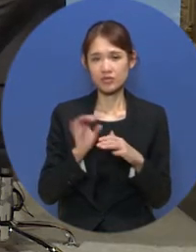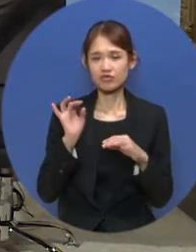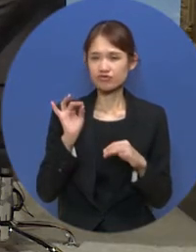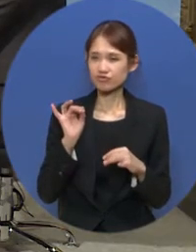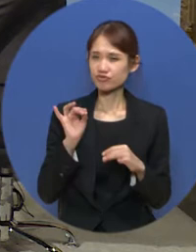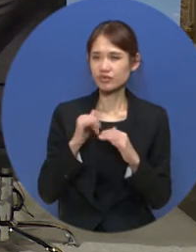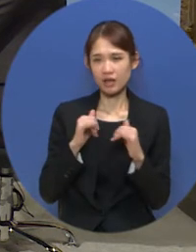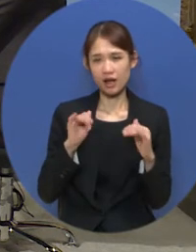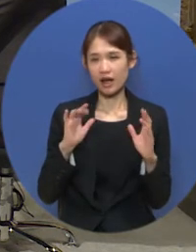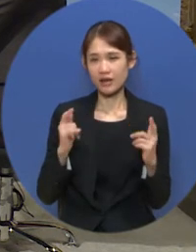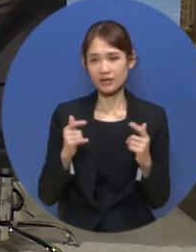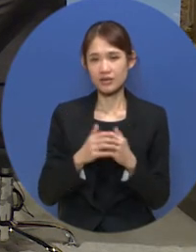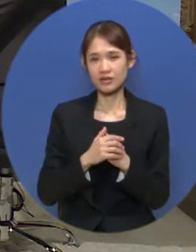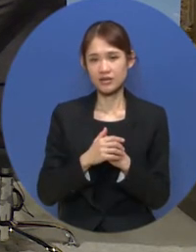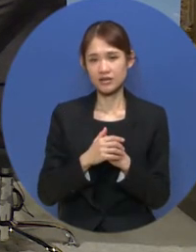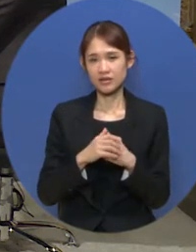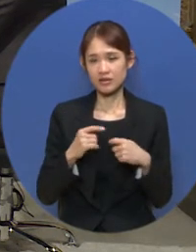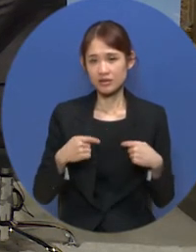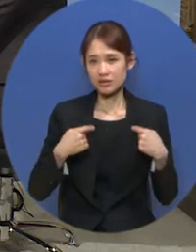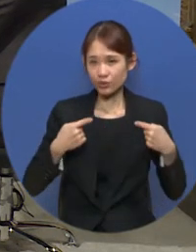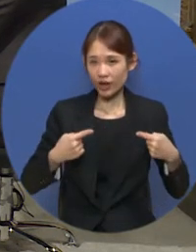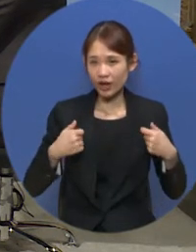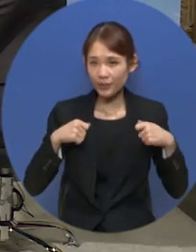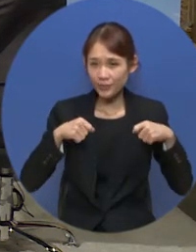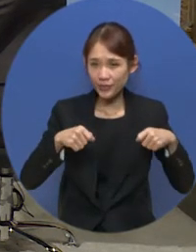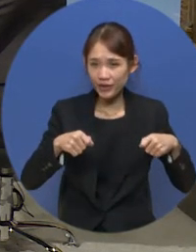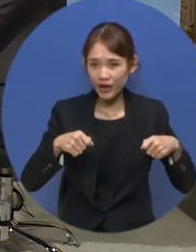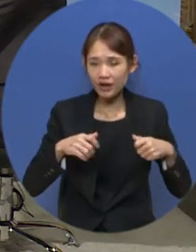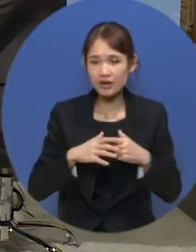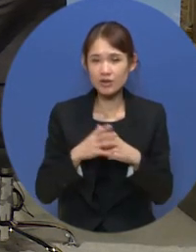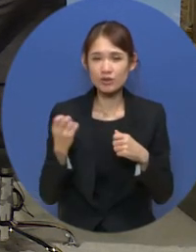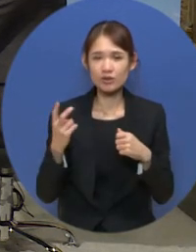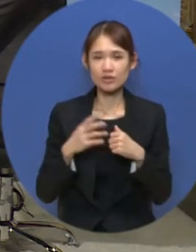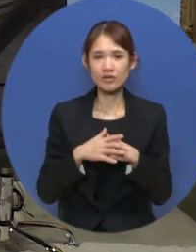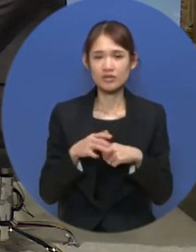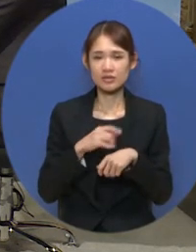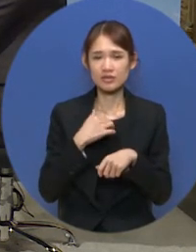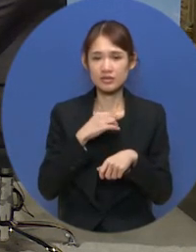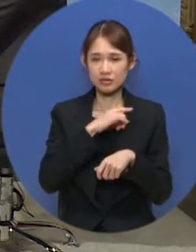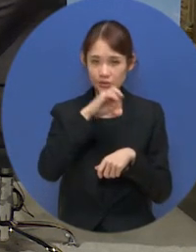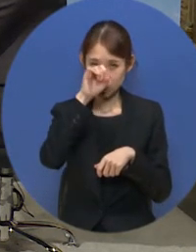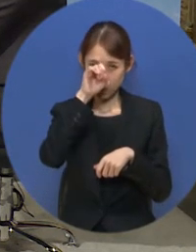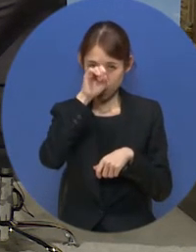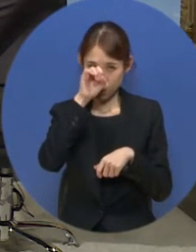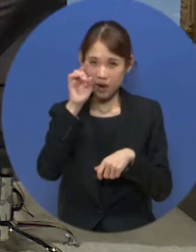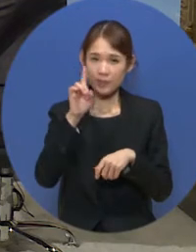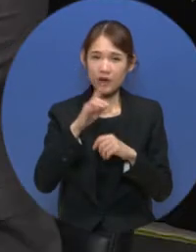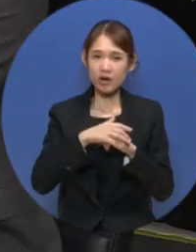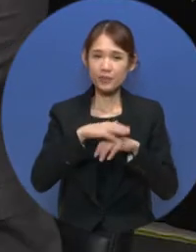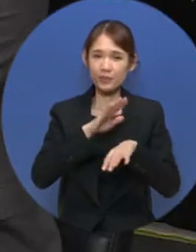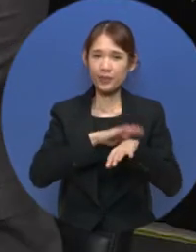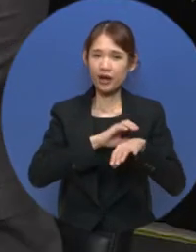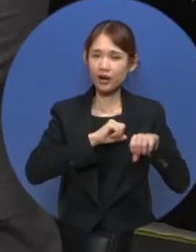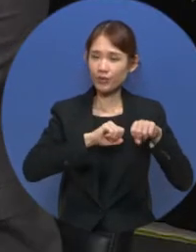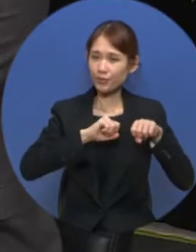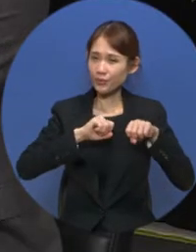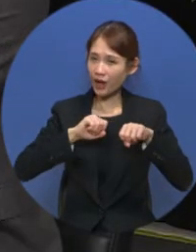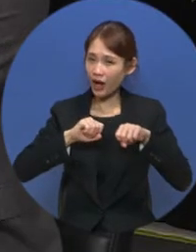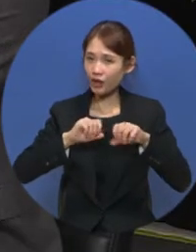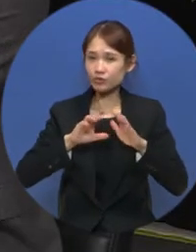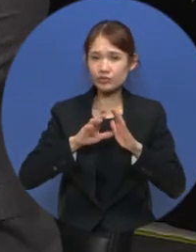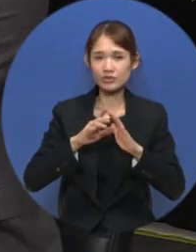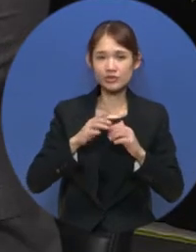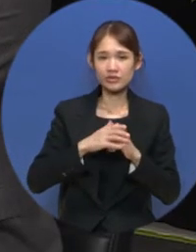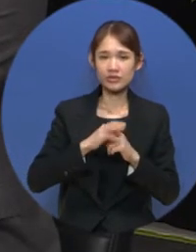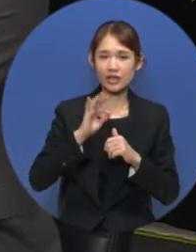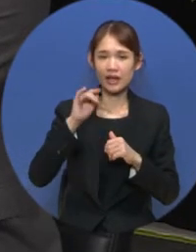있는 사람은 아니잖아요. 네. 그래서 휠체어를 밀어야 되기도 하고 특히나 제가 제일 좋아하는 것 중에 하나가 네. 이제 옷이 이렇게